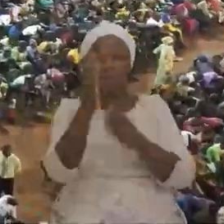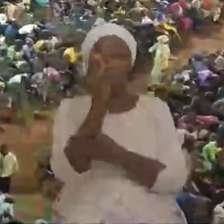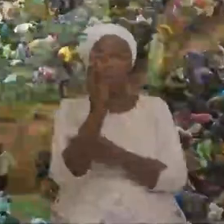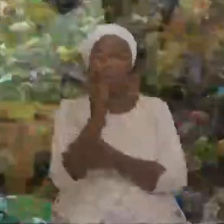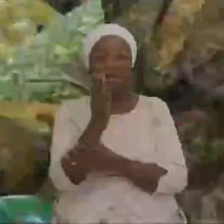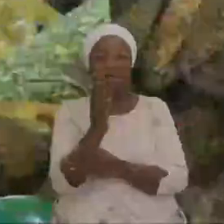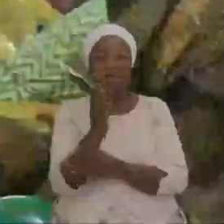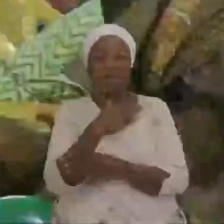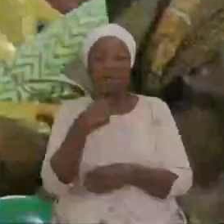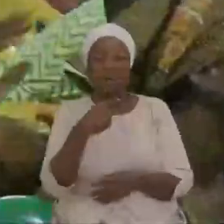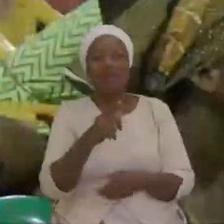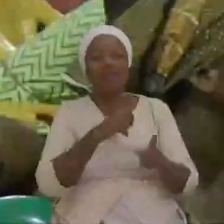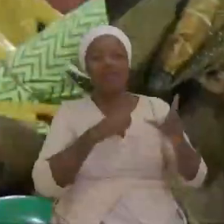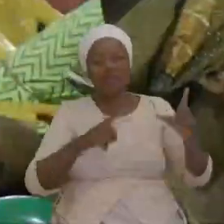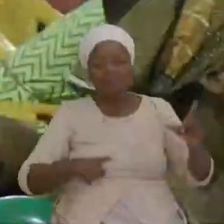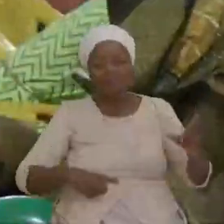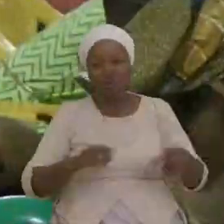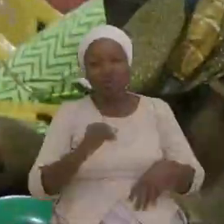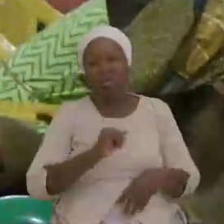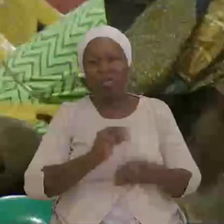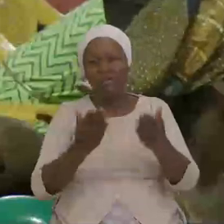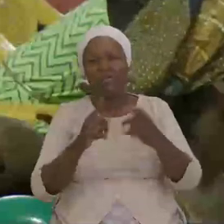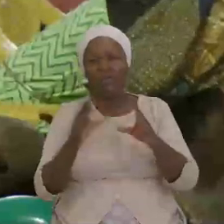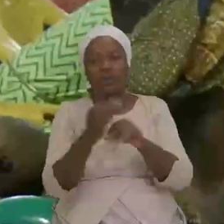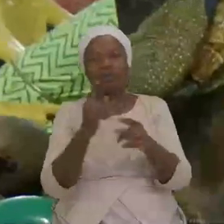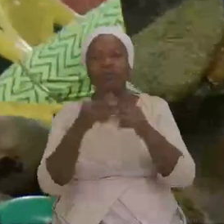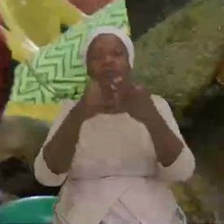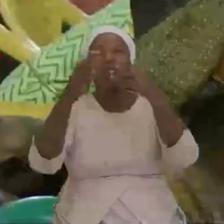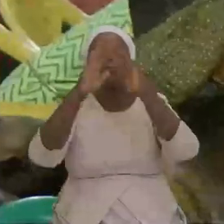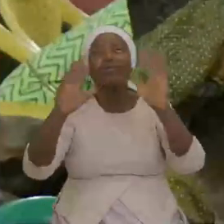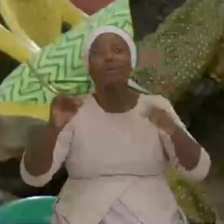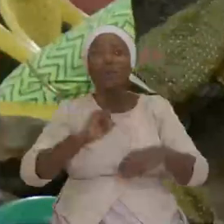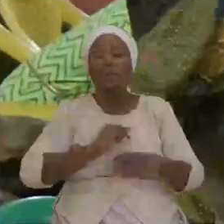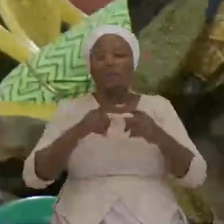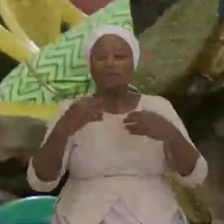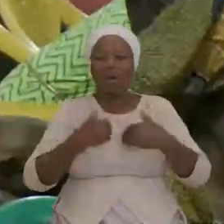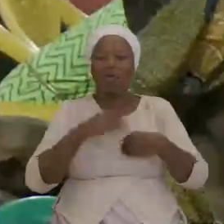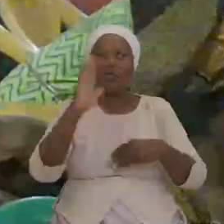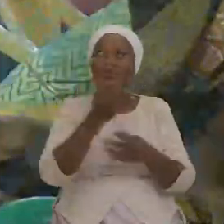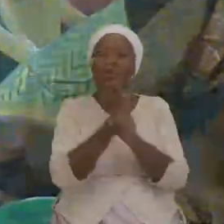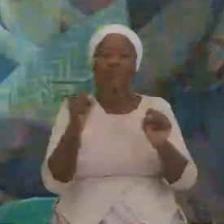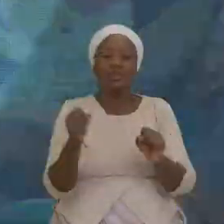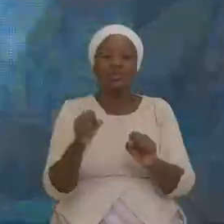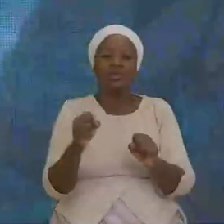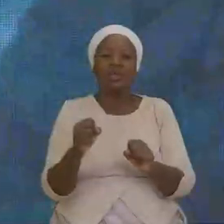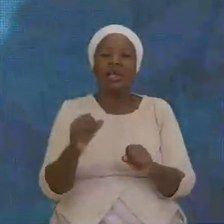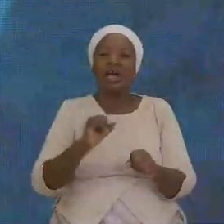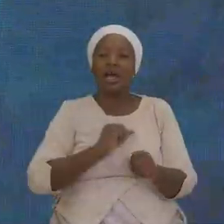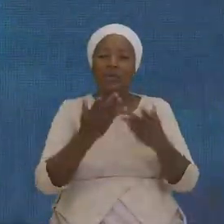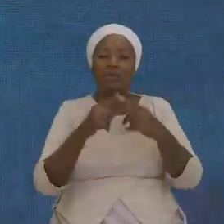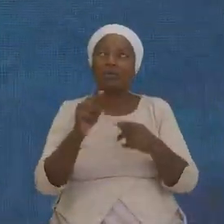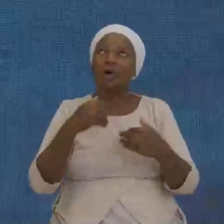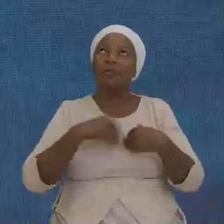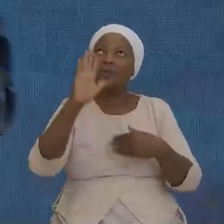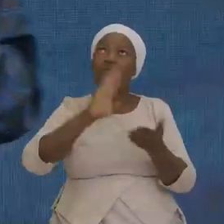main. Et tu dis, Seigneur, je veux aller avec toi. Je veux avoir ton salut. Je